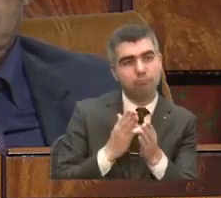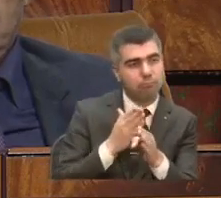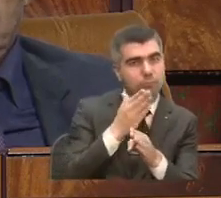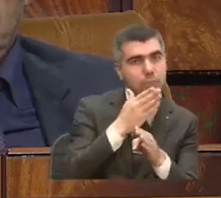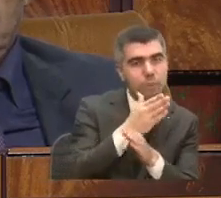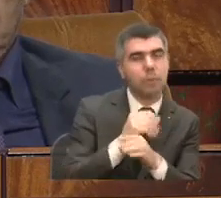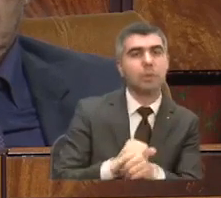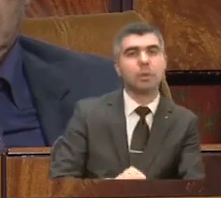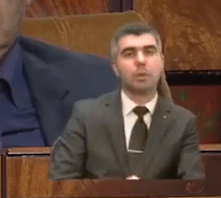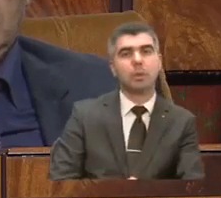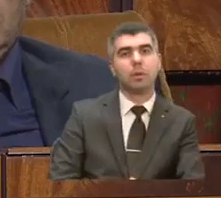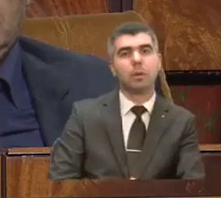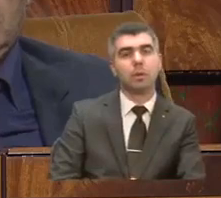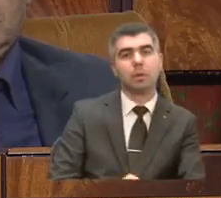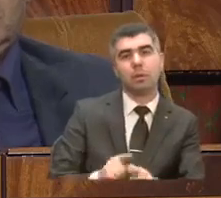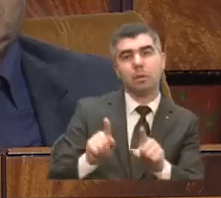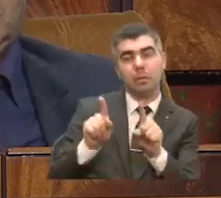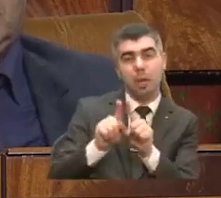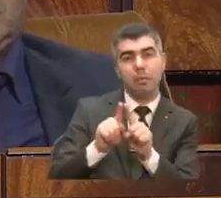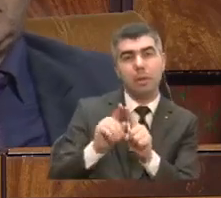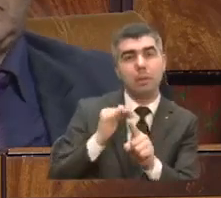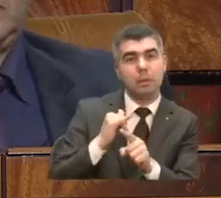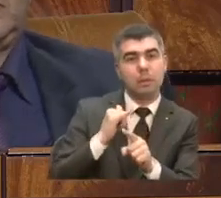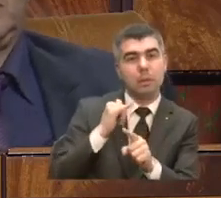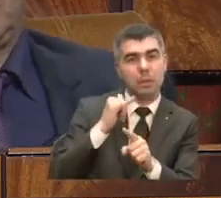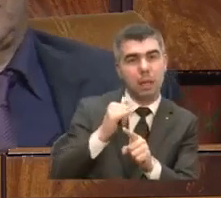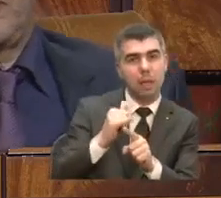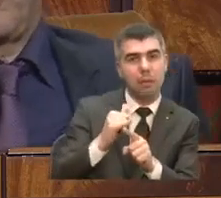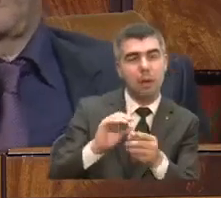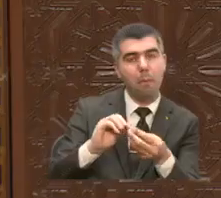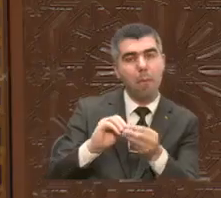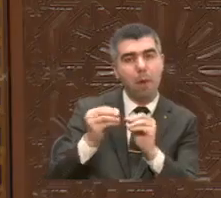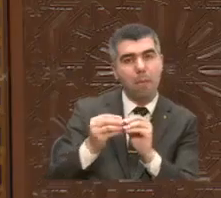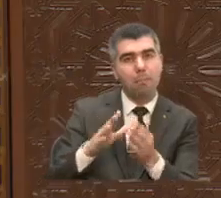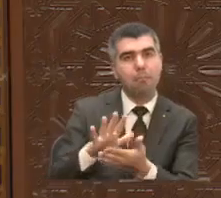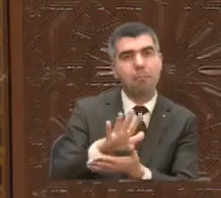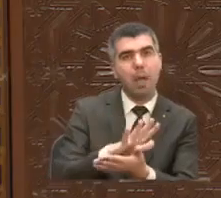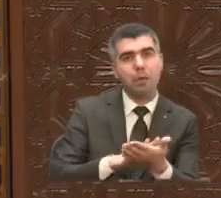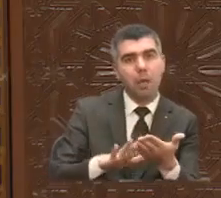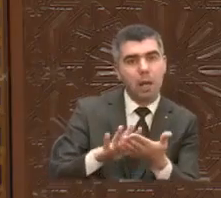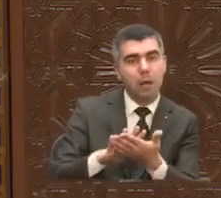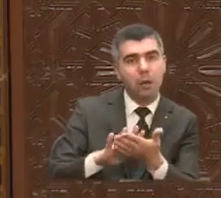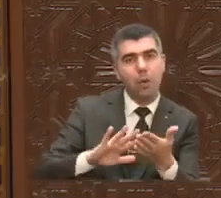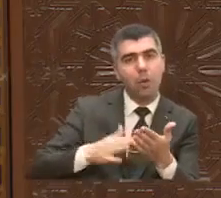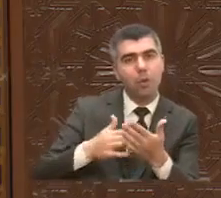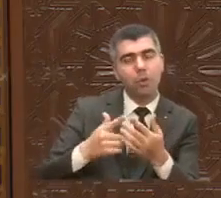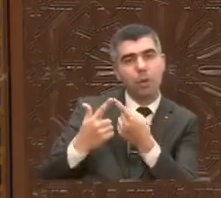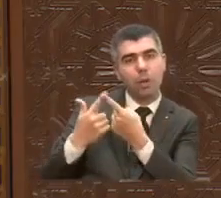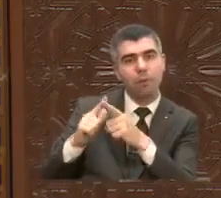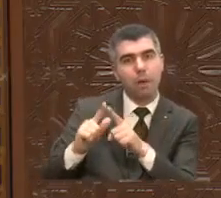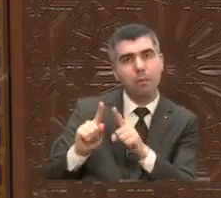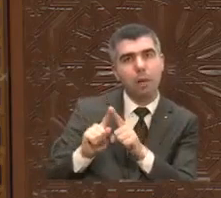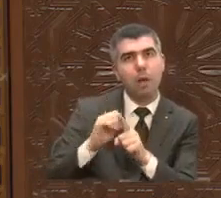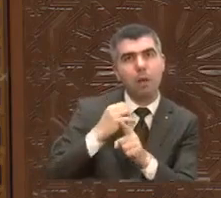لقينا بانهم كيتخبطوا يعني في مشاكل متعدده من جراء هذا